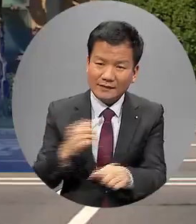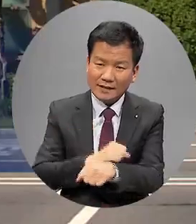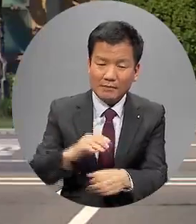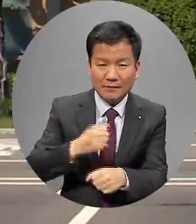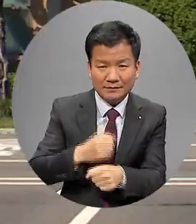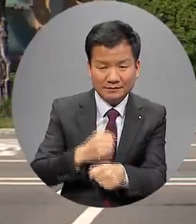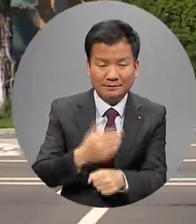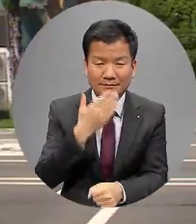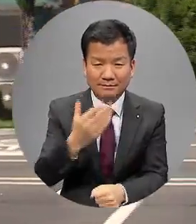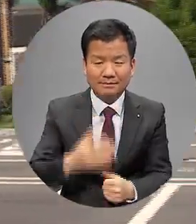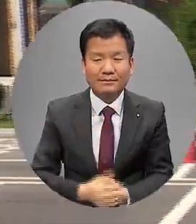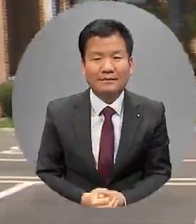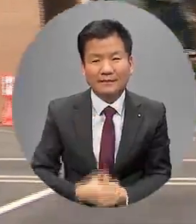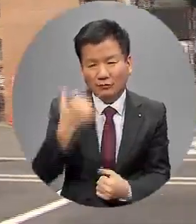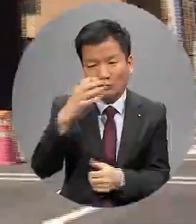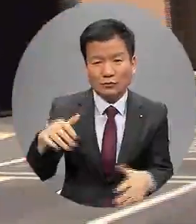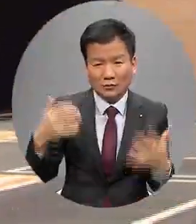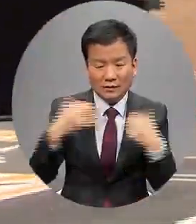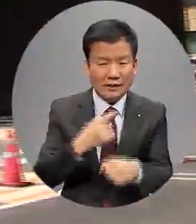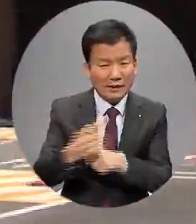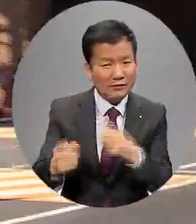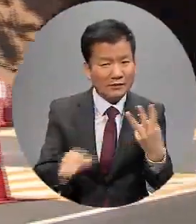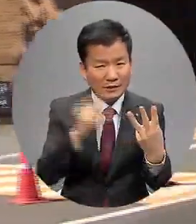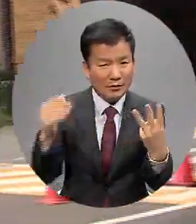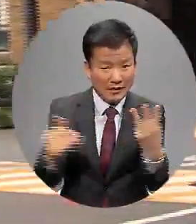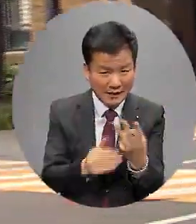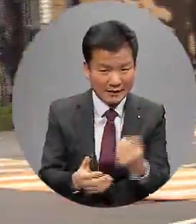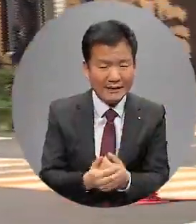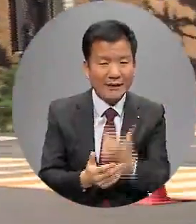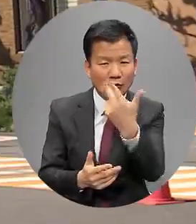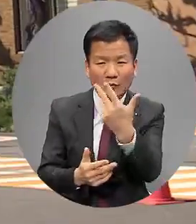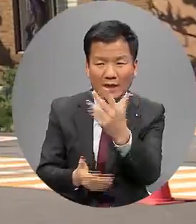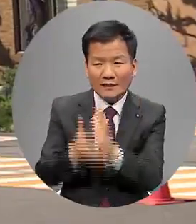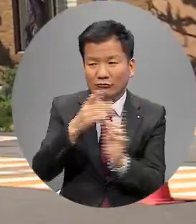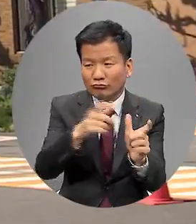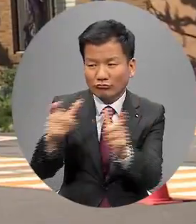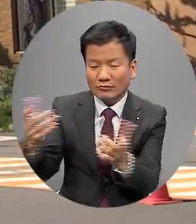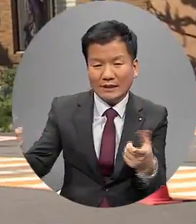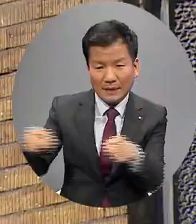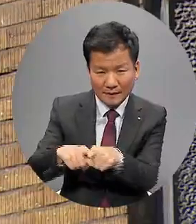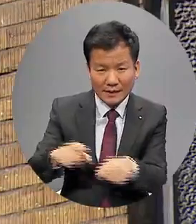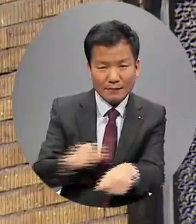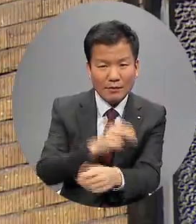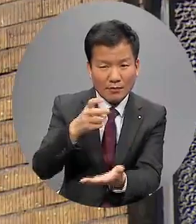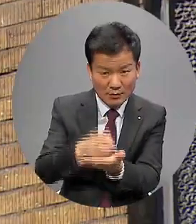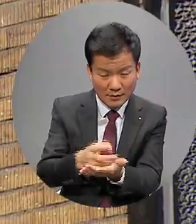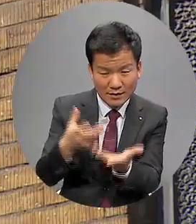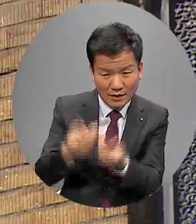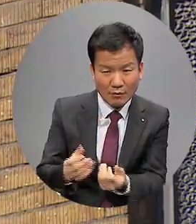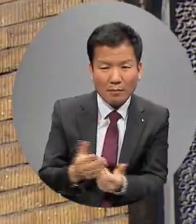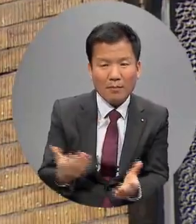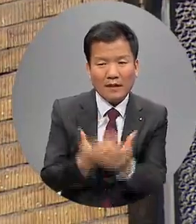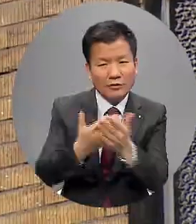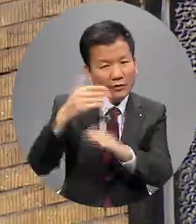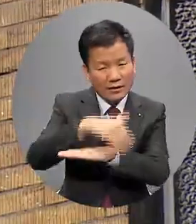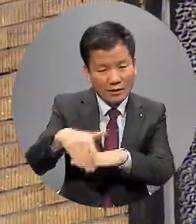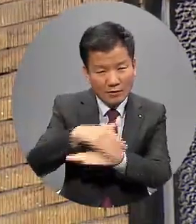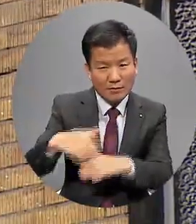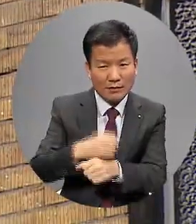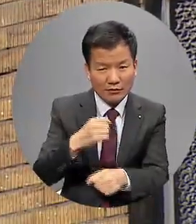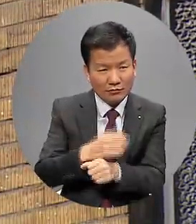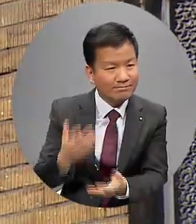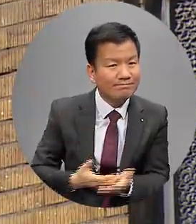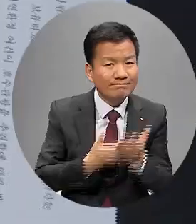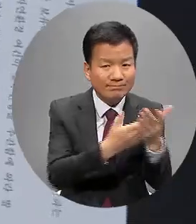있도록 충청북도는 내년 3월까지 다른 일곱개 시도와 함께 특별법을 기반으로 한 발전 계획안을 세워